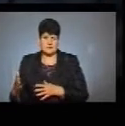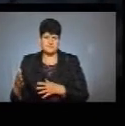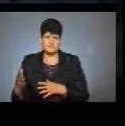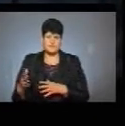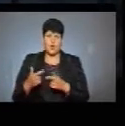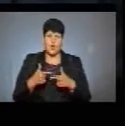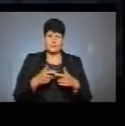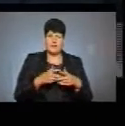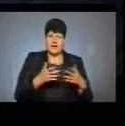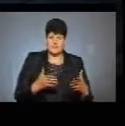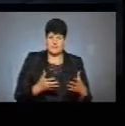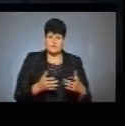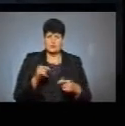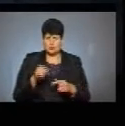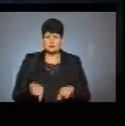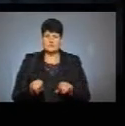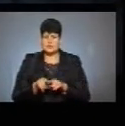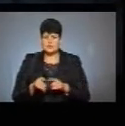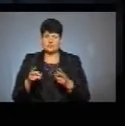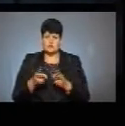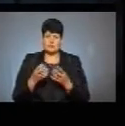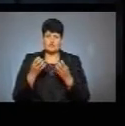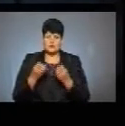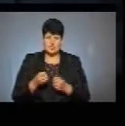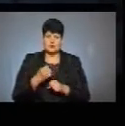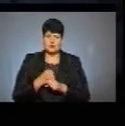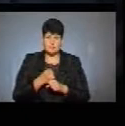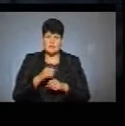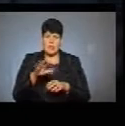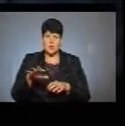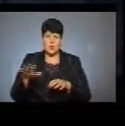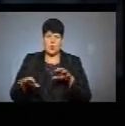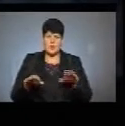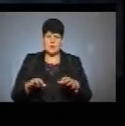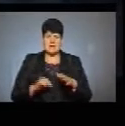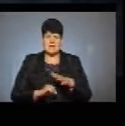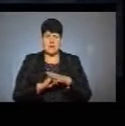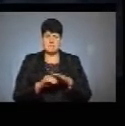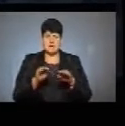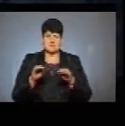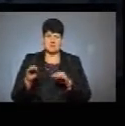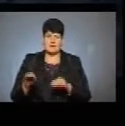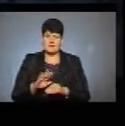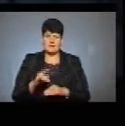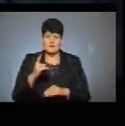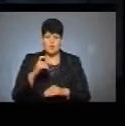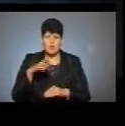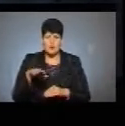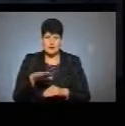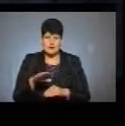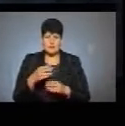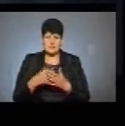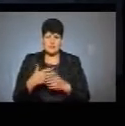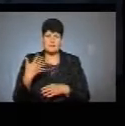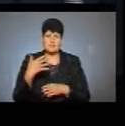з готелями. Так що тут теж потрібно ще зробити такі локації для базування, навіть якщо не 100 країн на чемпіонат світу, нехай